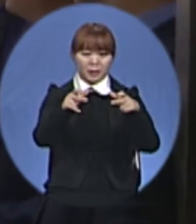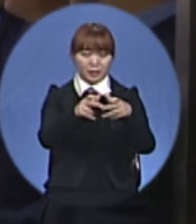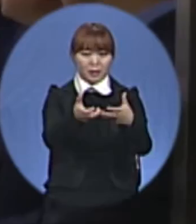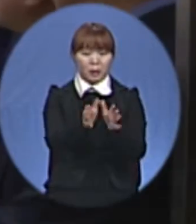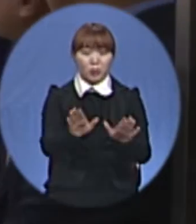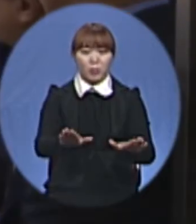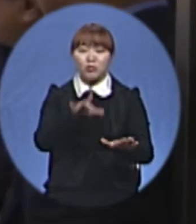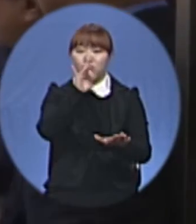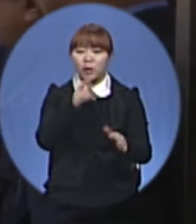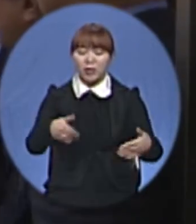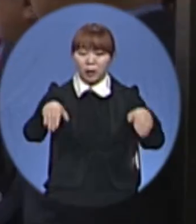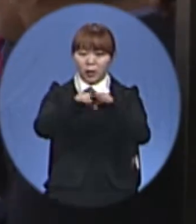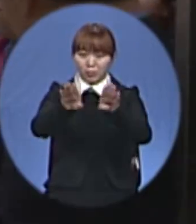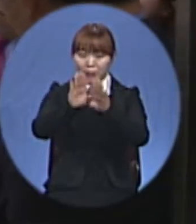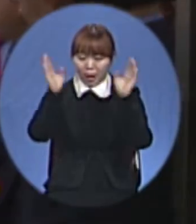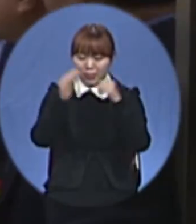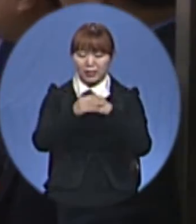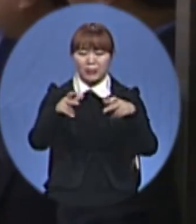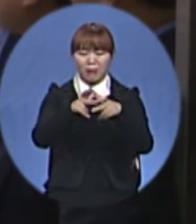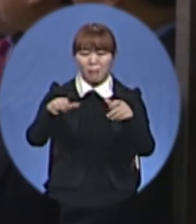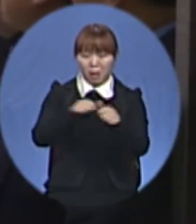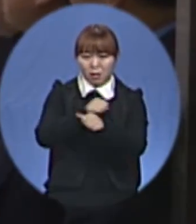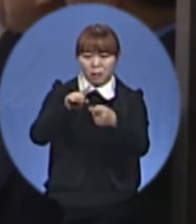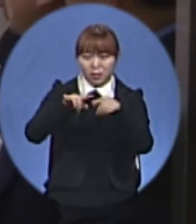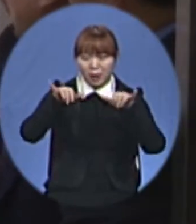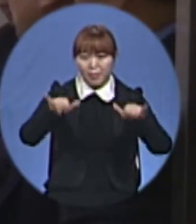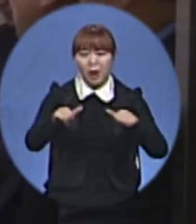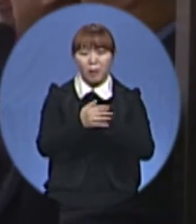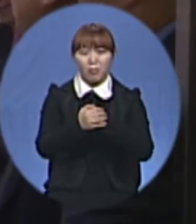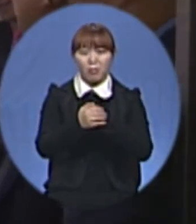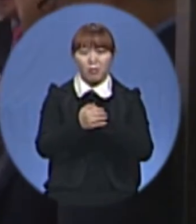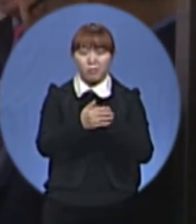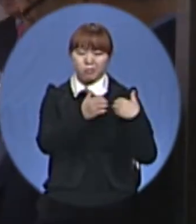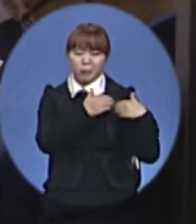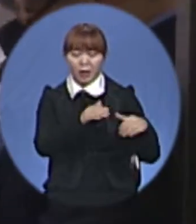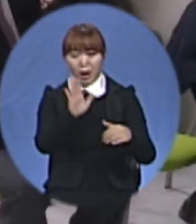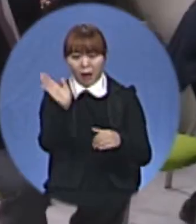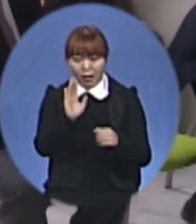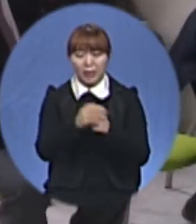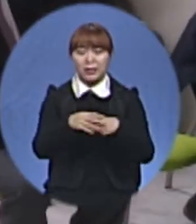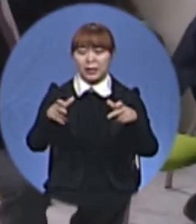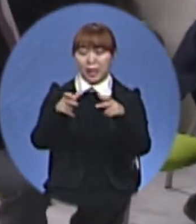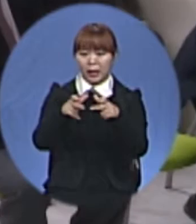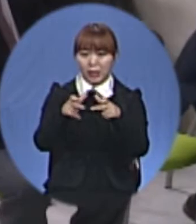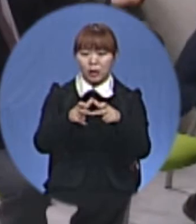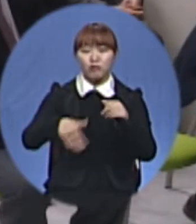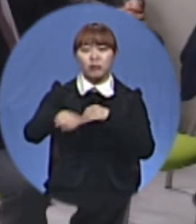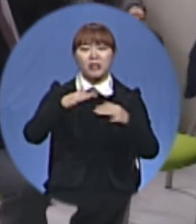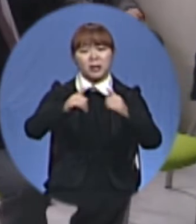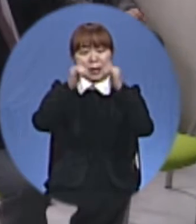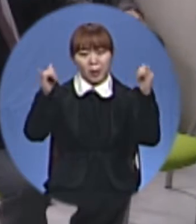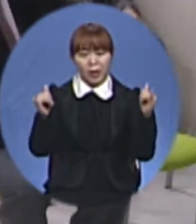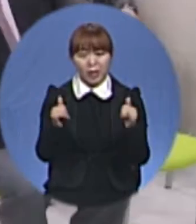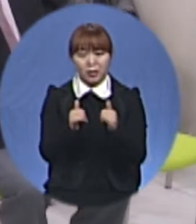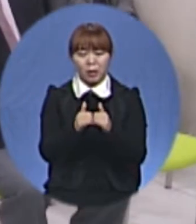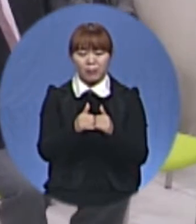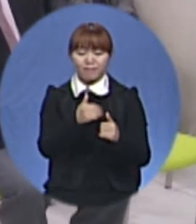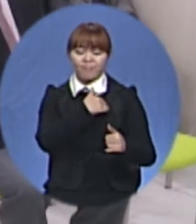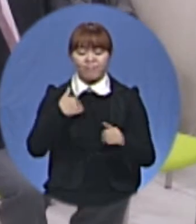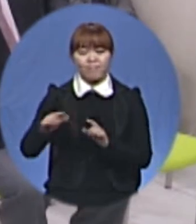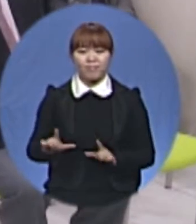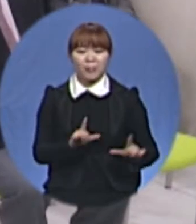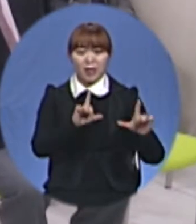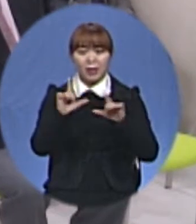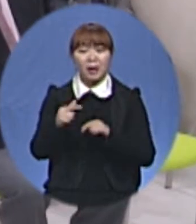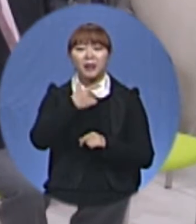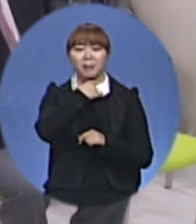장애계는 이번 중앙기관의 개관이 장애인 학대를 예방하고 방지하는 것뿐만 아니라 장애인이 우리 사회에서 당당하게 살아갈 수